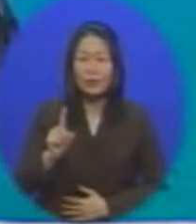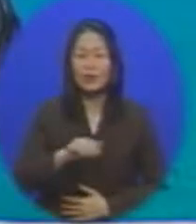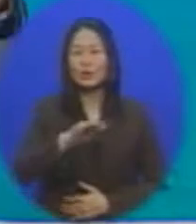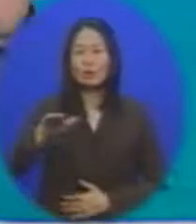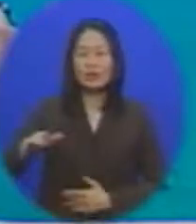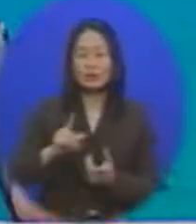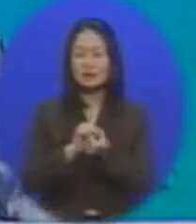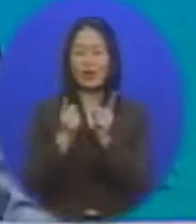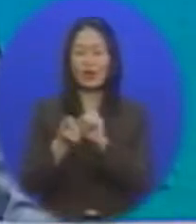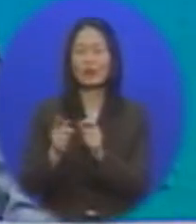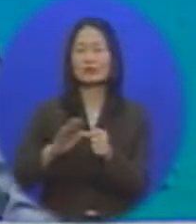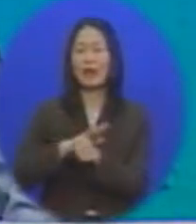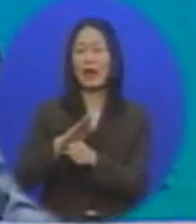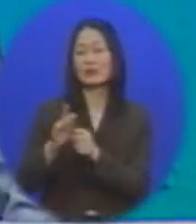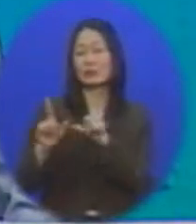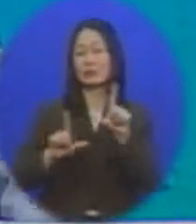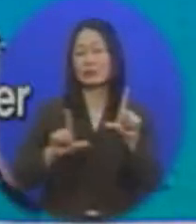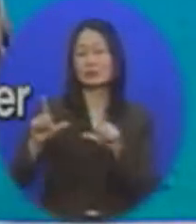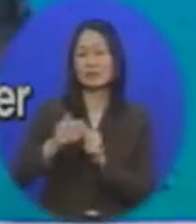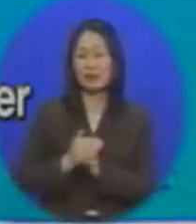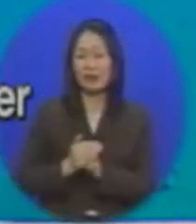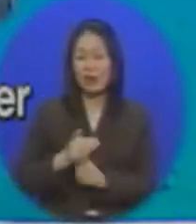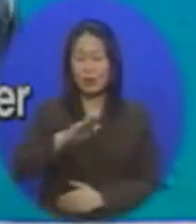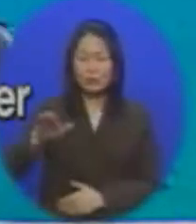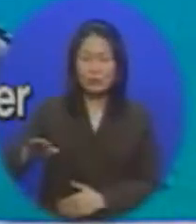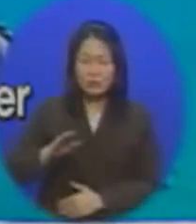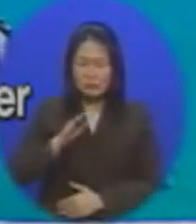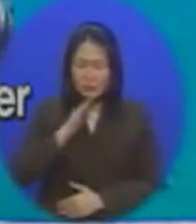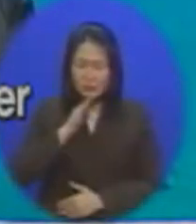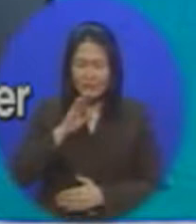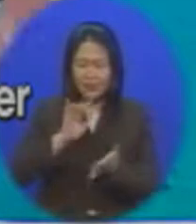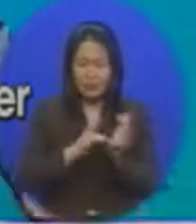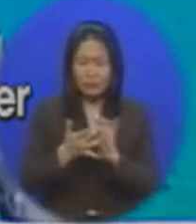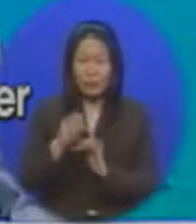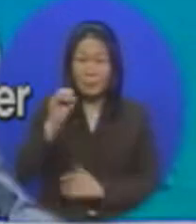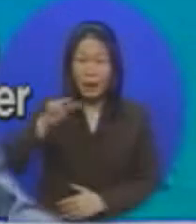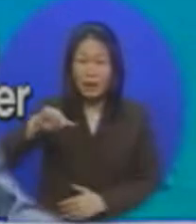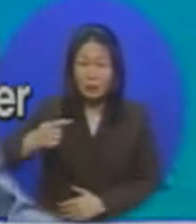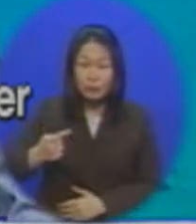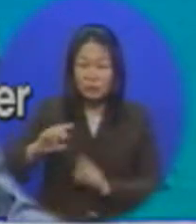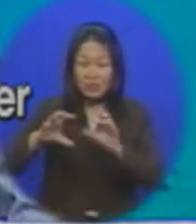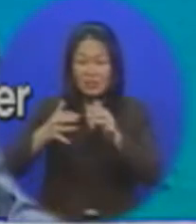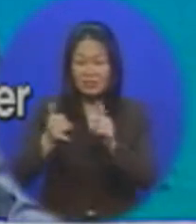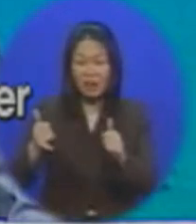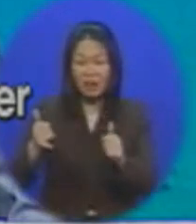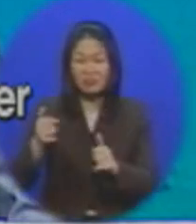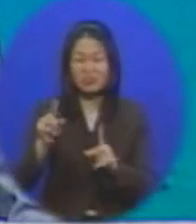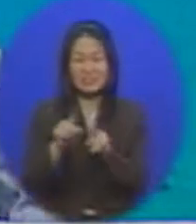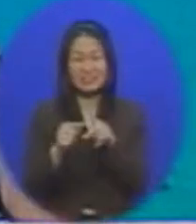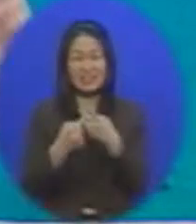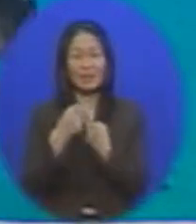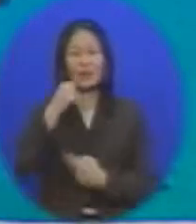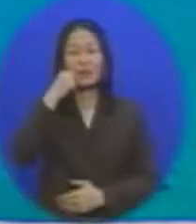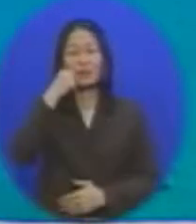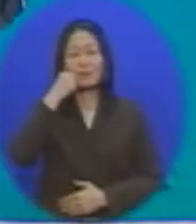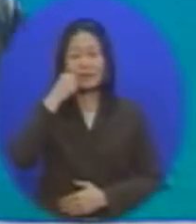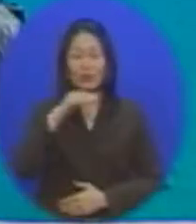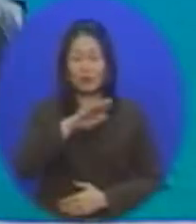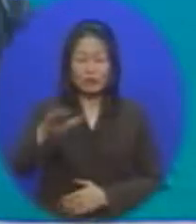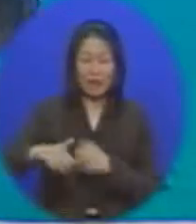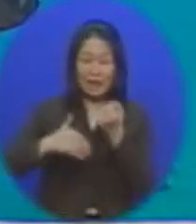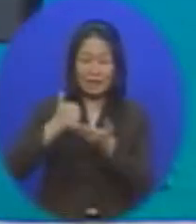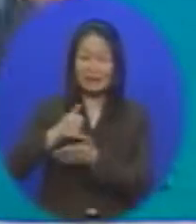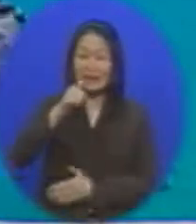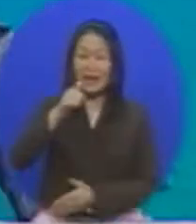우리들끼리 서로 사랑하는 거에요 우리가 아무리 예수님을 이야기해도 세상 사람들은 못 알아들어요 우리가 하나님이 있다고